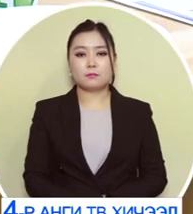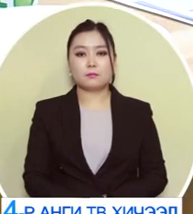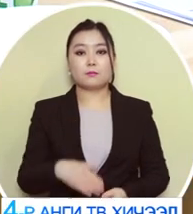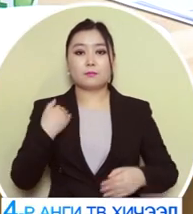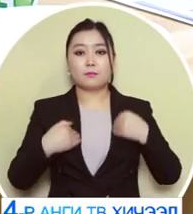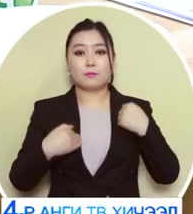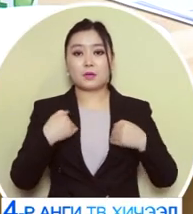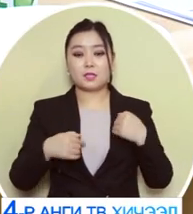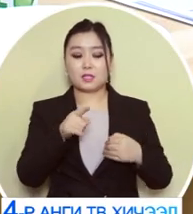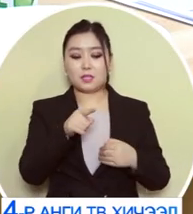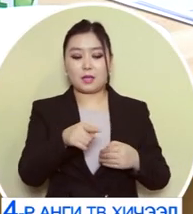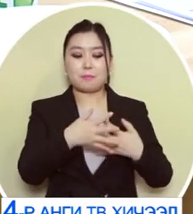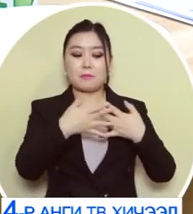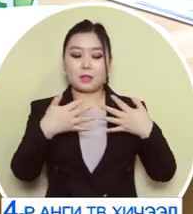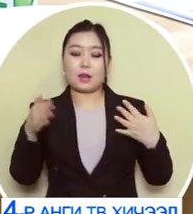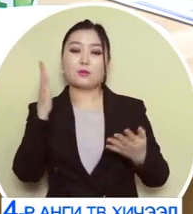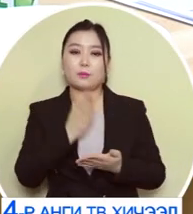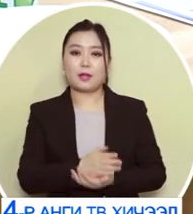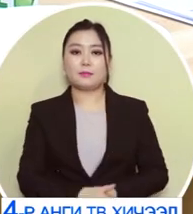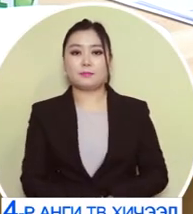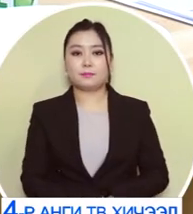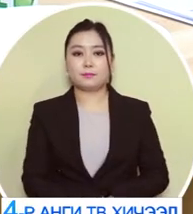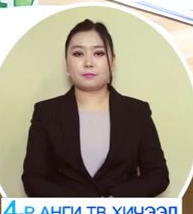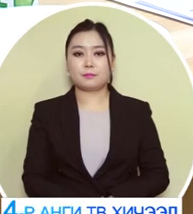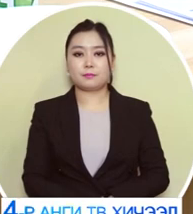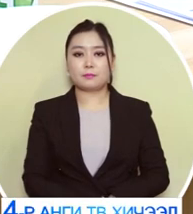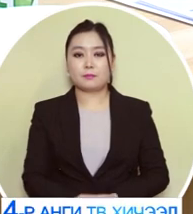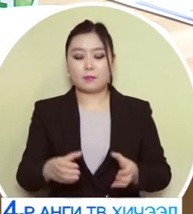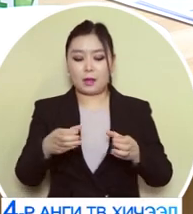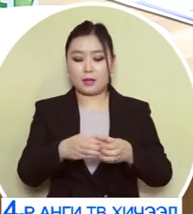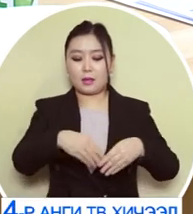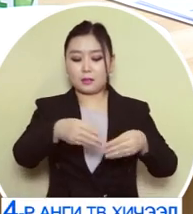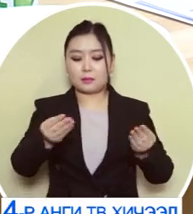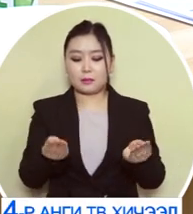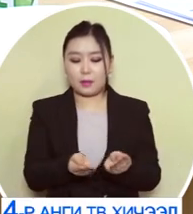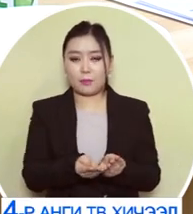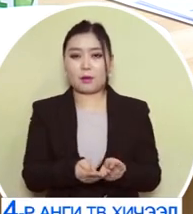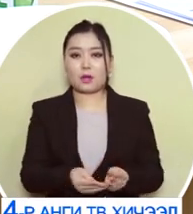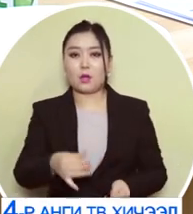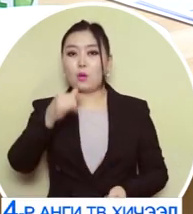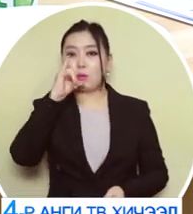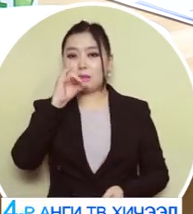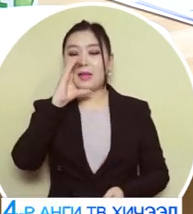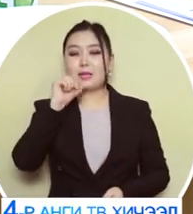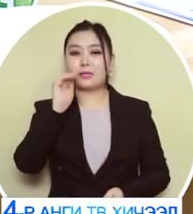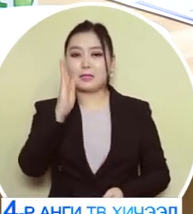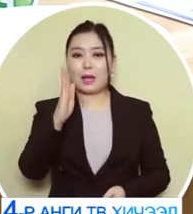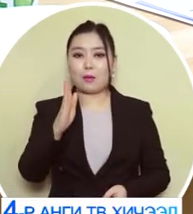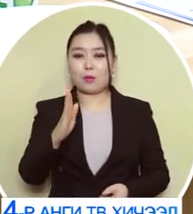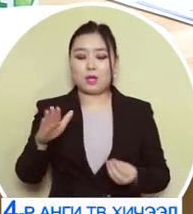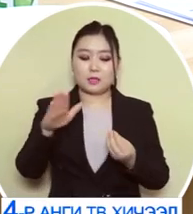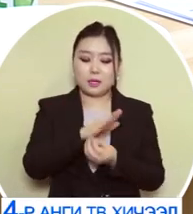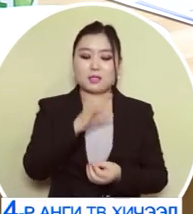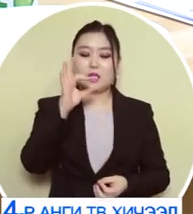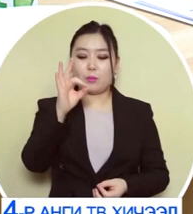Мына заттарды әкеп қойдым. Шыны, табақ, лазы, резеңке, топ,